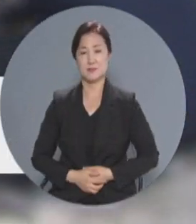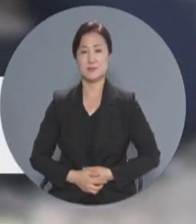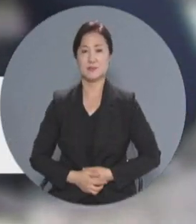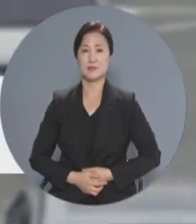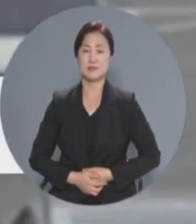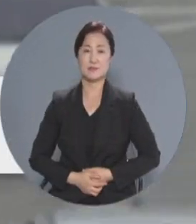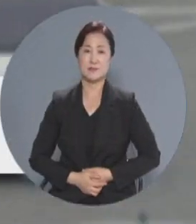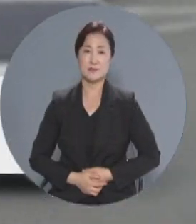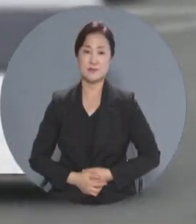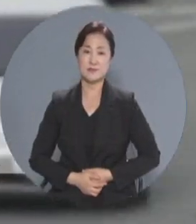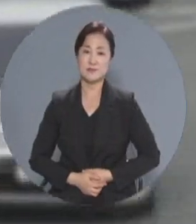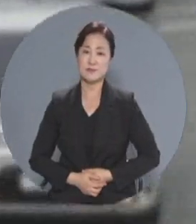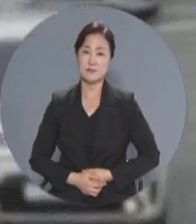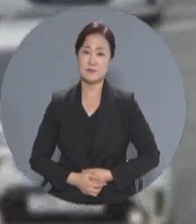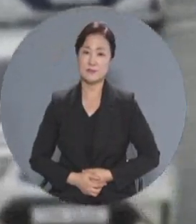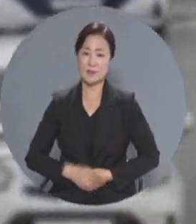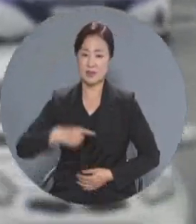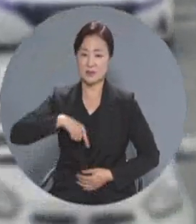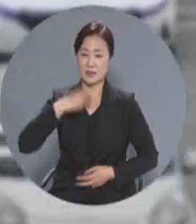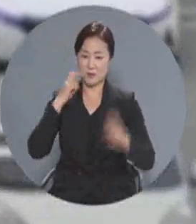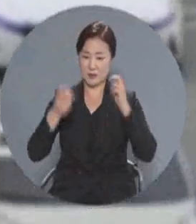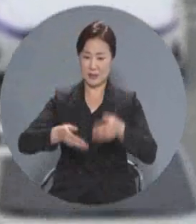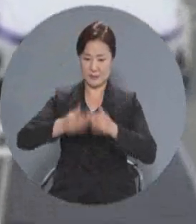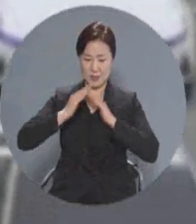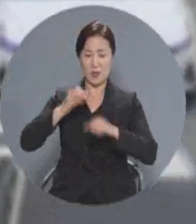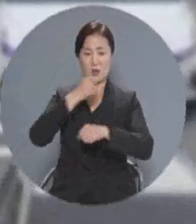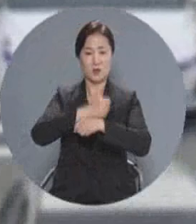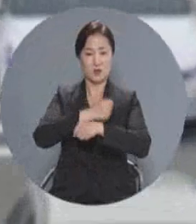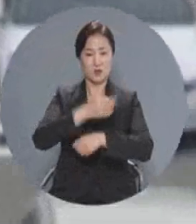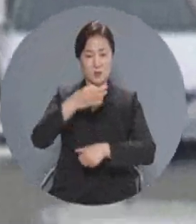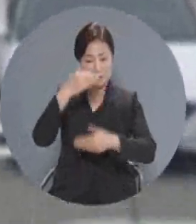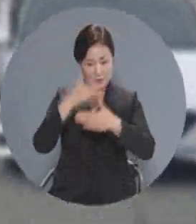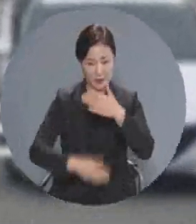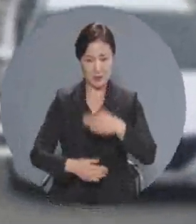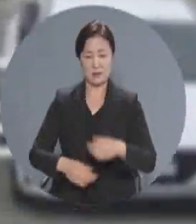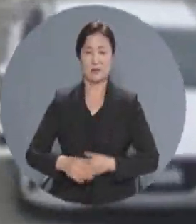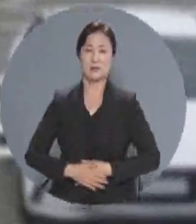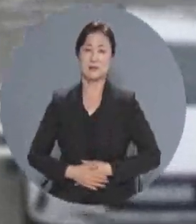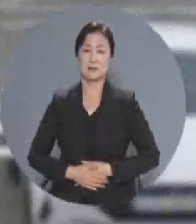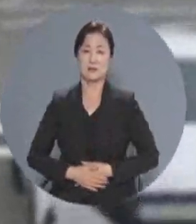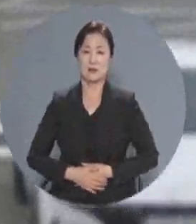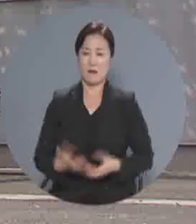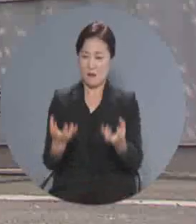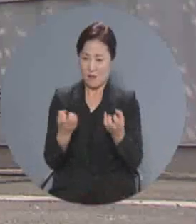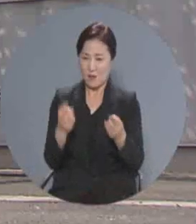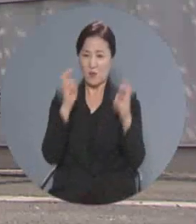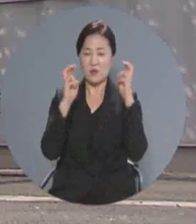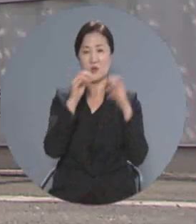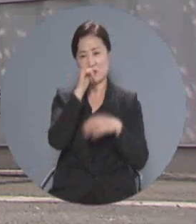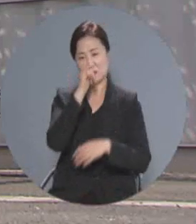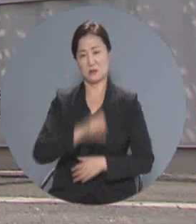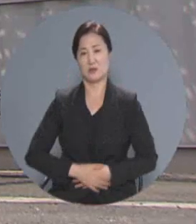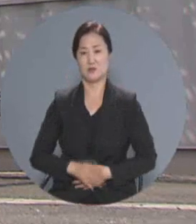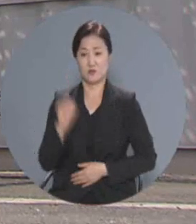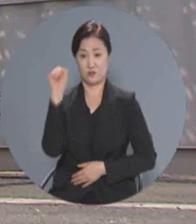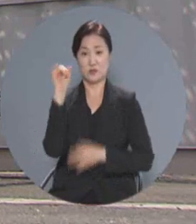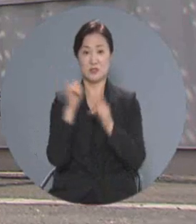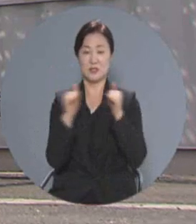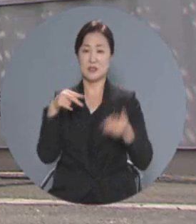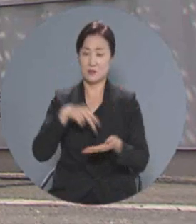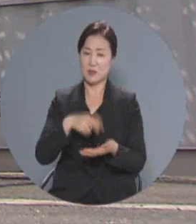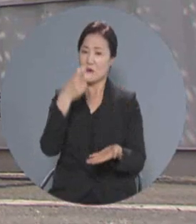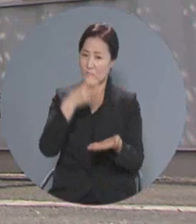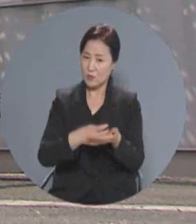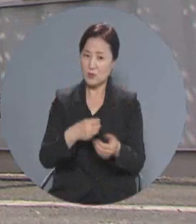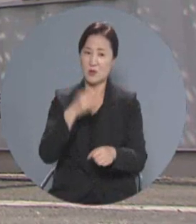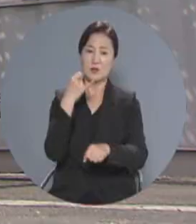주장입니다. 자회사를 만들어 수수료를 떼는 악덕 운수회사까지 나오는 상황. 운전기사들은 법으로